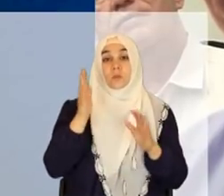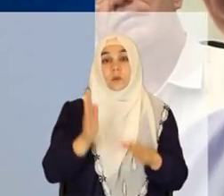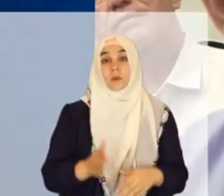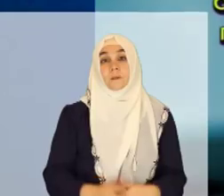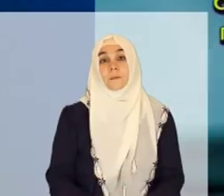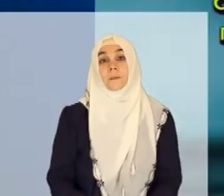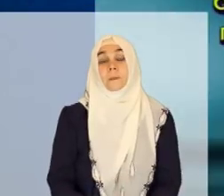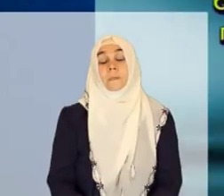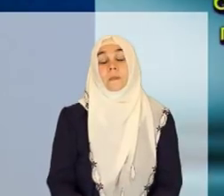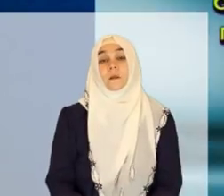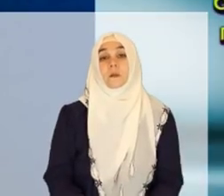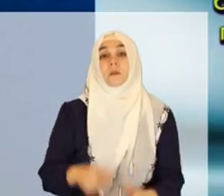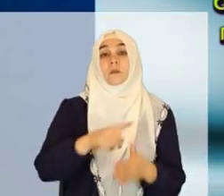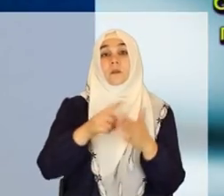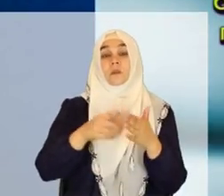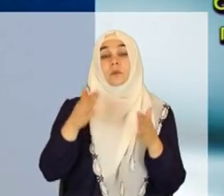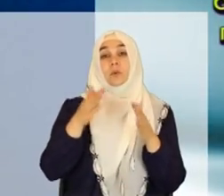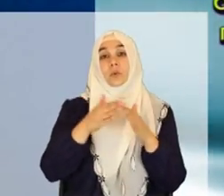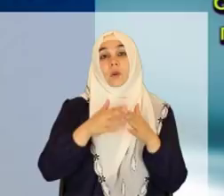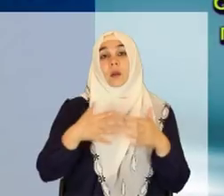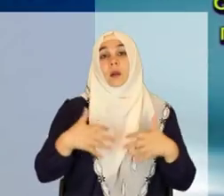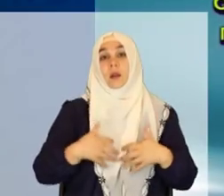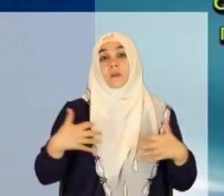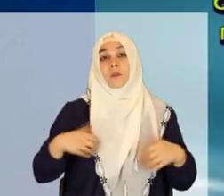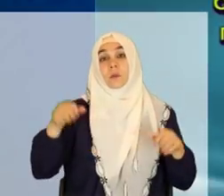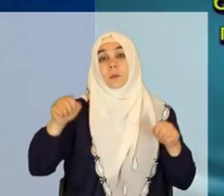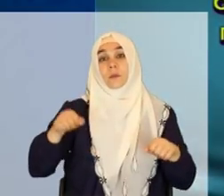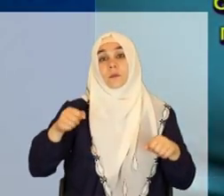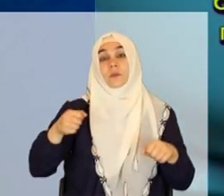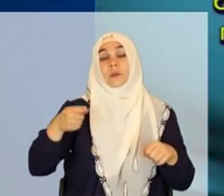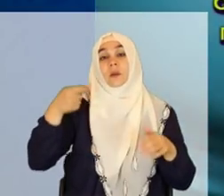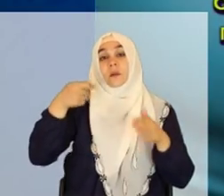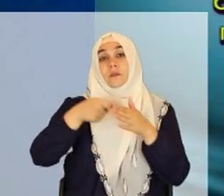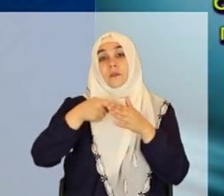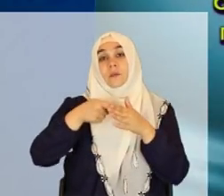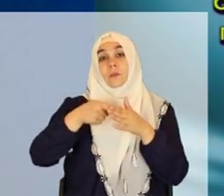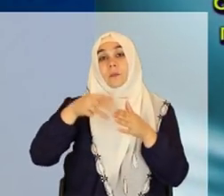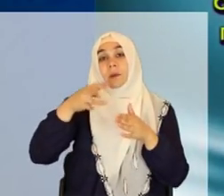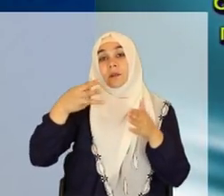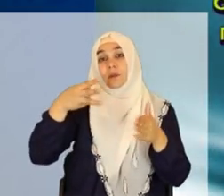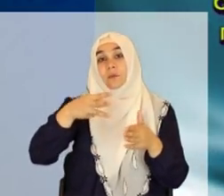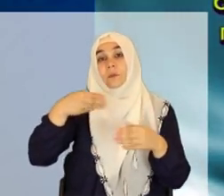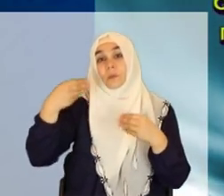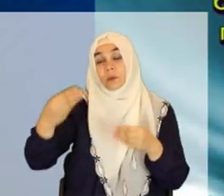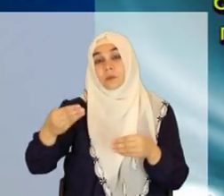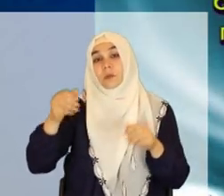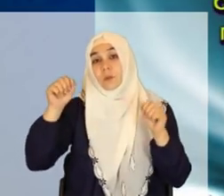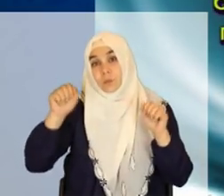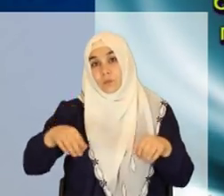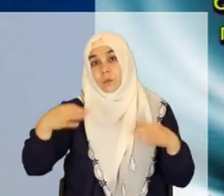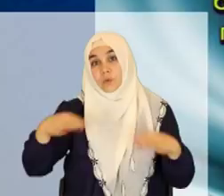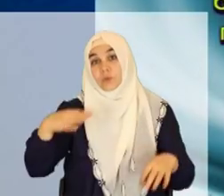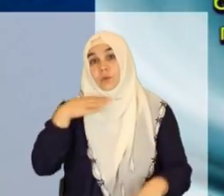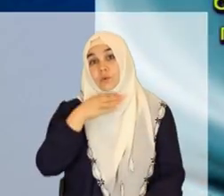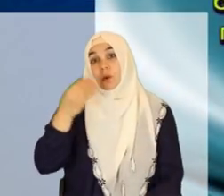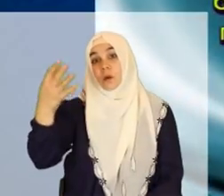bo'ladi. Savol: uy hayvonlariga pivoning chiqindisi, bardani berilsa, shu mollarning